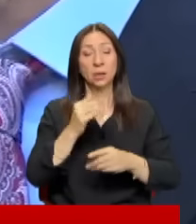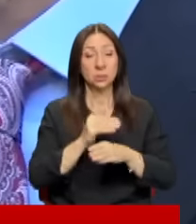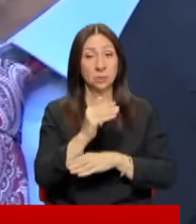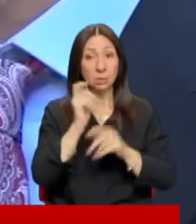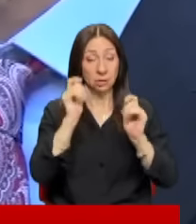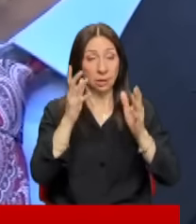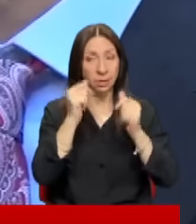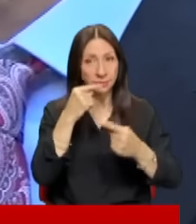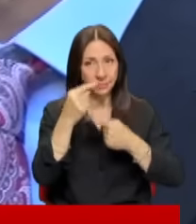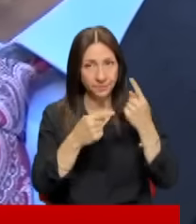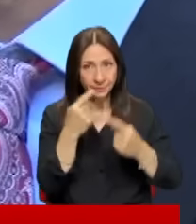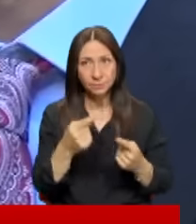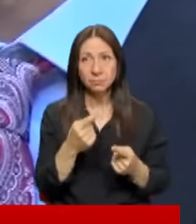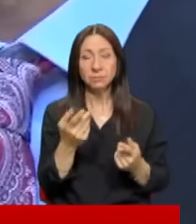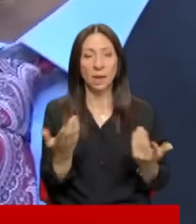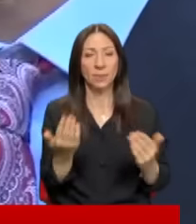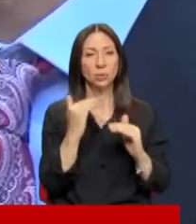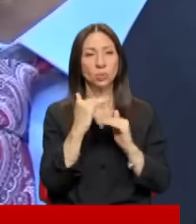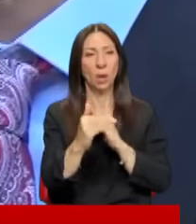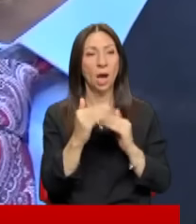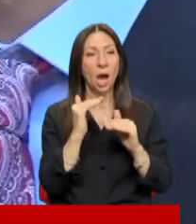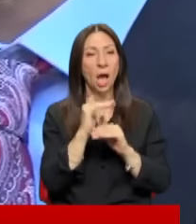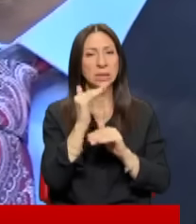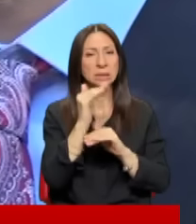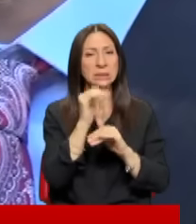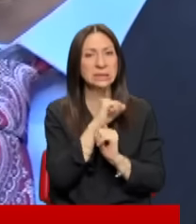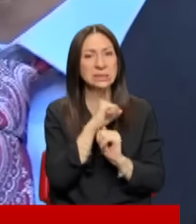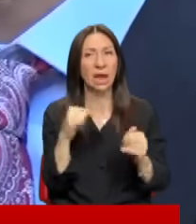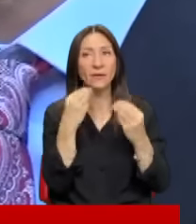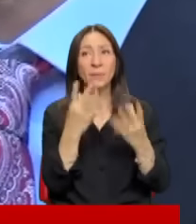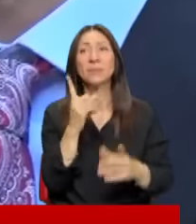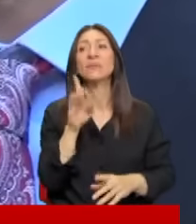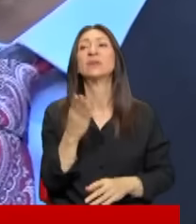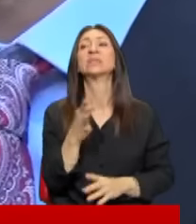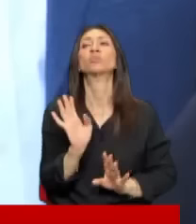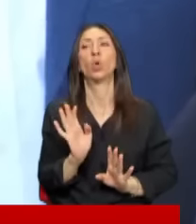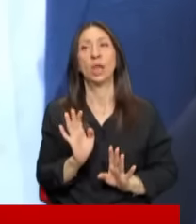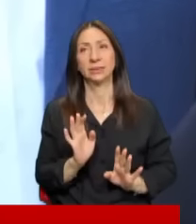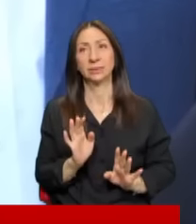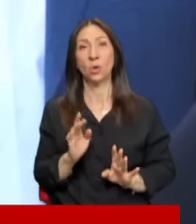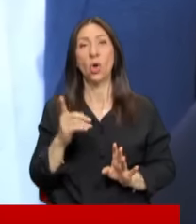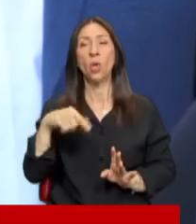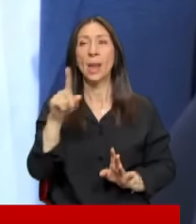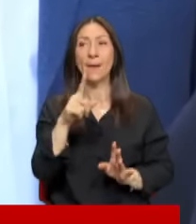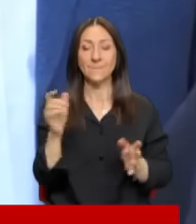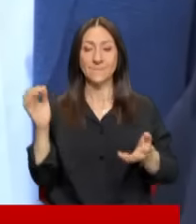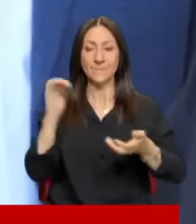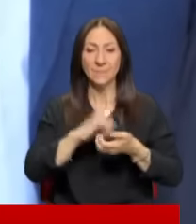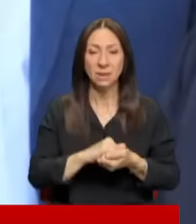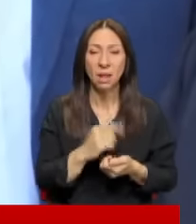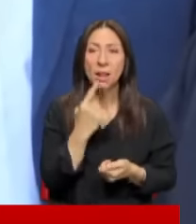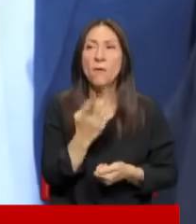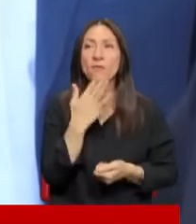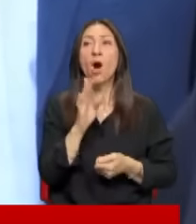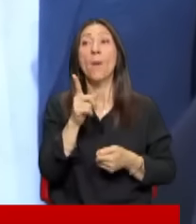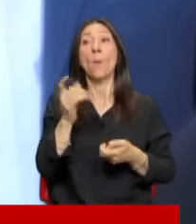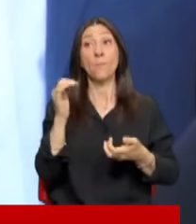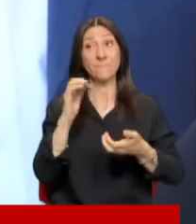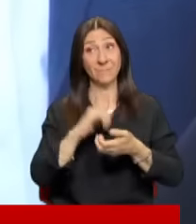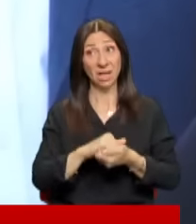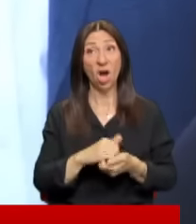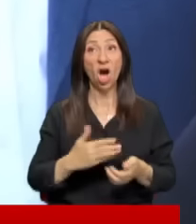pahalılığından bahsediyorlar. Fakat toplumda hayatı zehirlemekten bir türlü vazgeçemiyorlar. Onların birlikteliğine laf eden yok ama bu